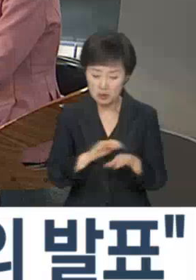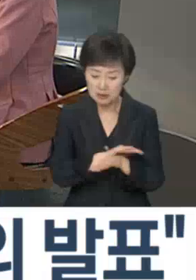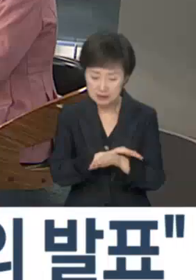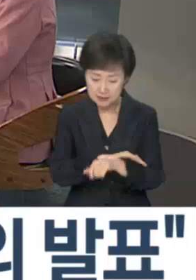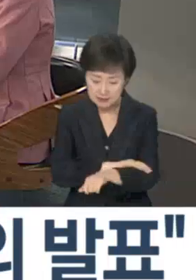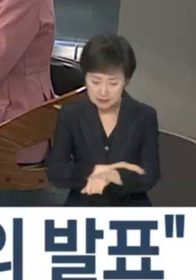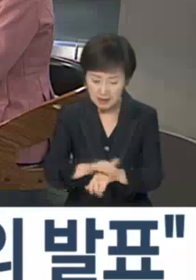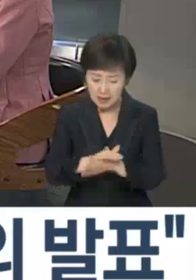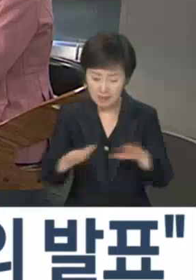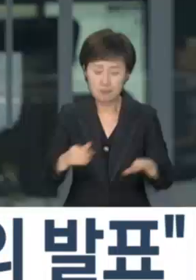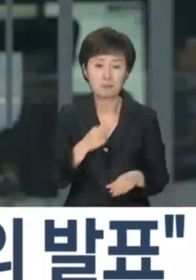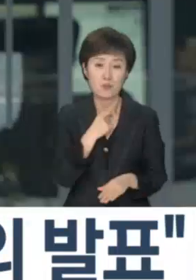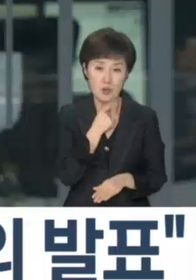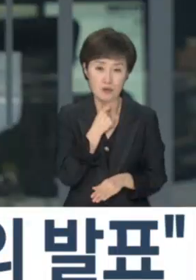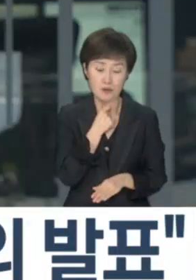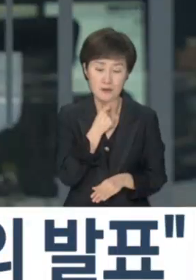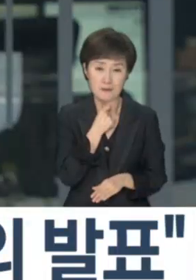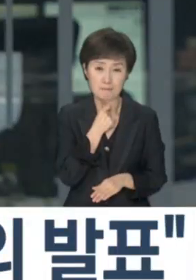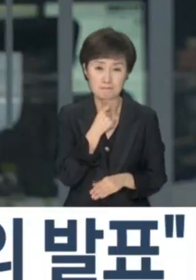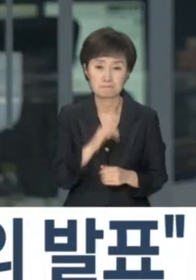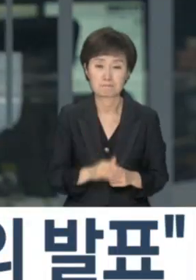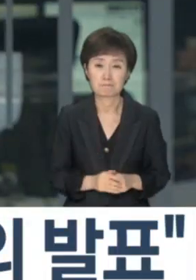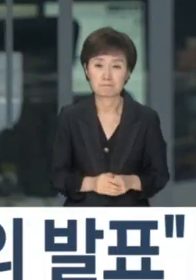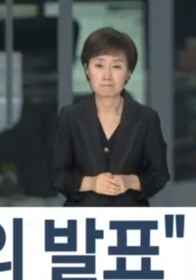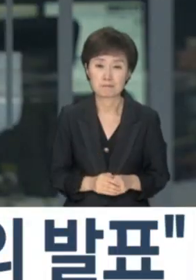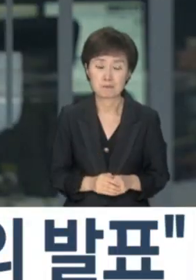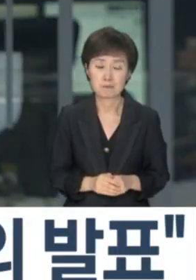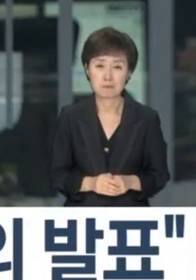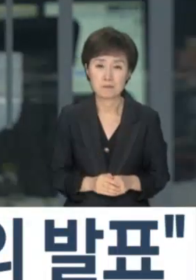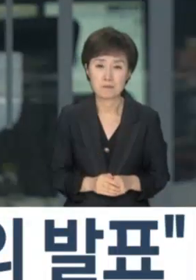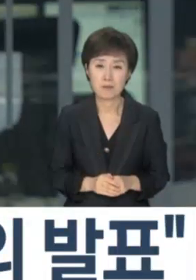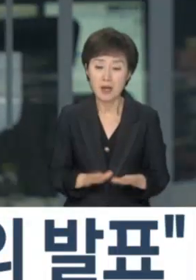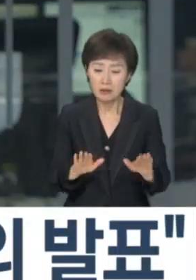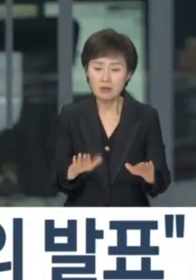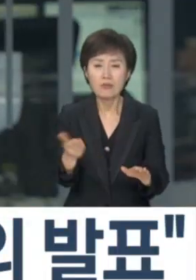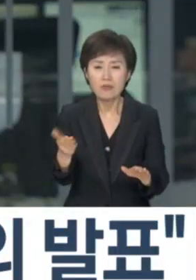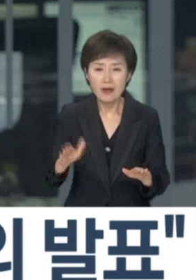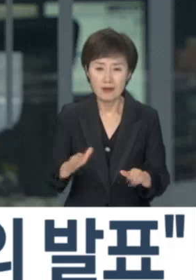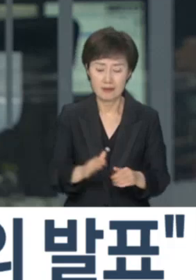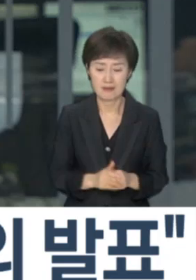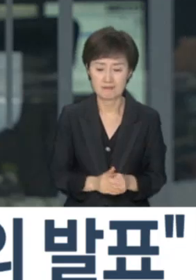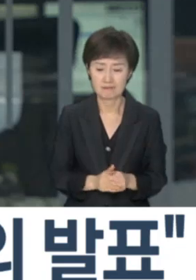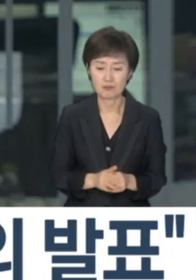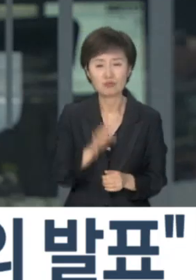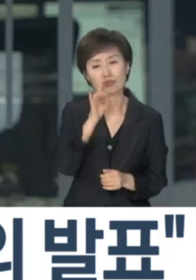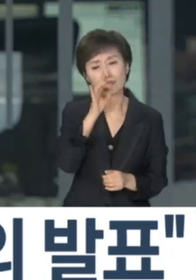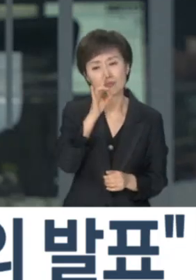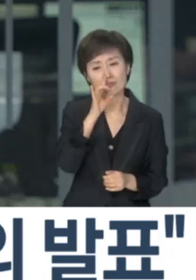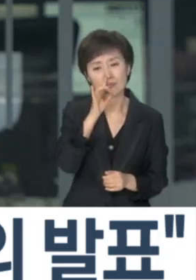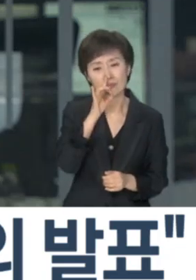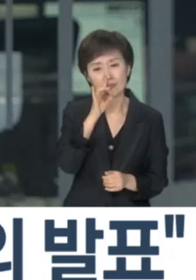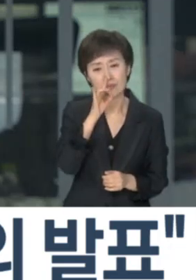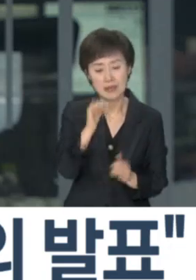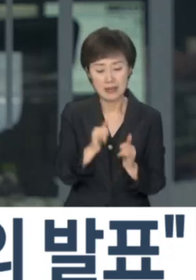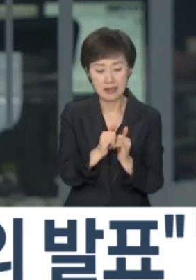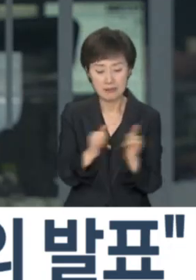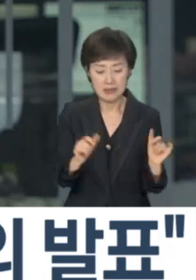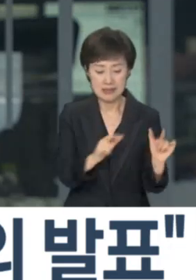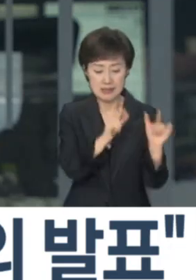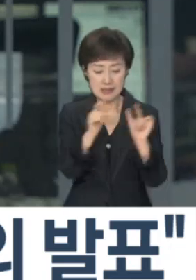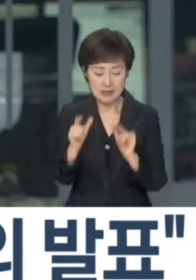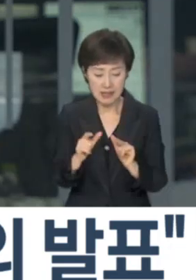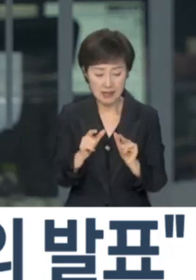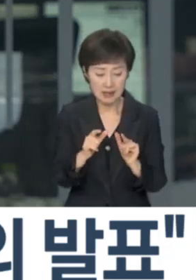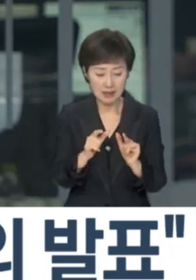아닌가 싶기도 네. 하고요. 그 연장선상에서 좀 두 분께 여쭤보자면 왜 항상 어떤 가장 중요한 민생안이